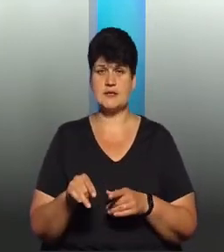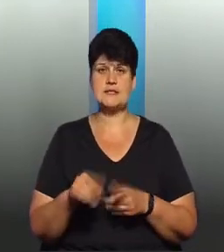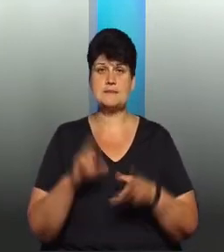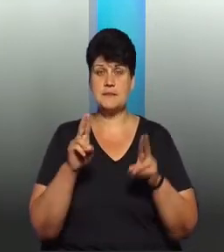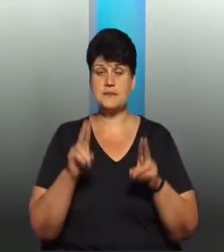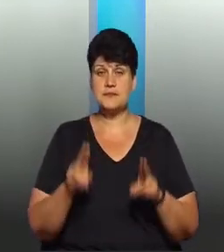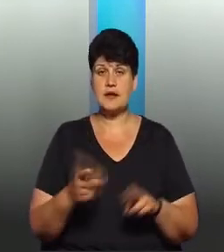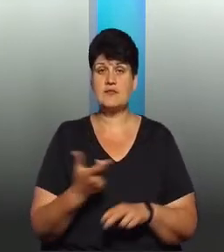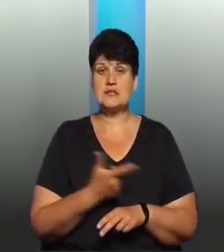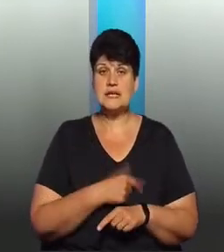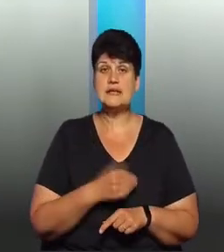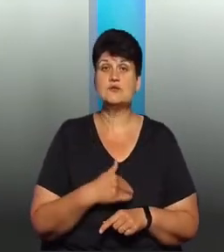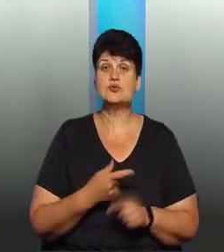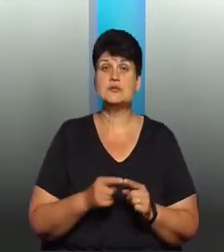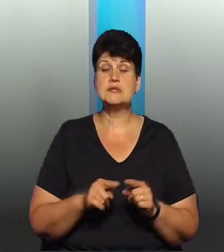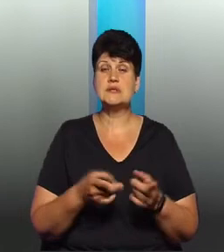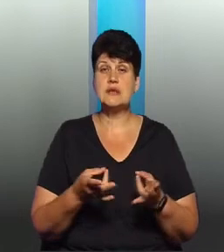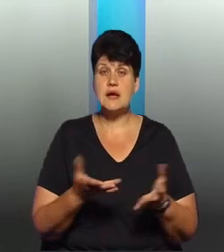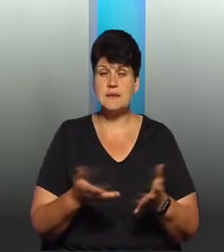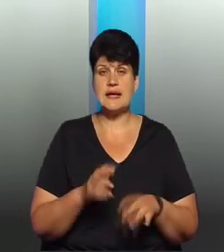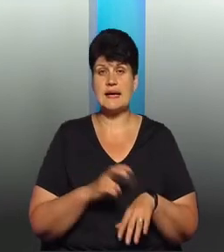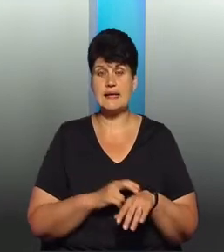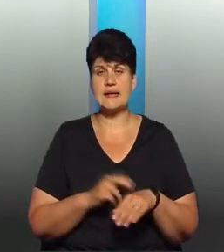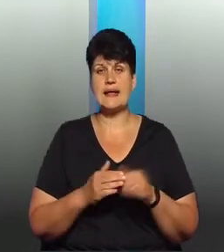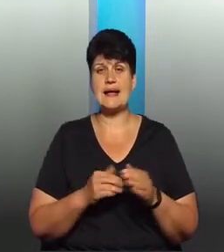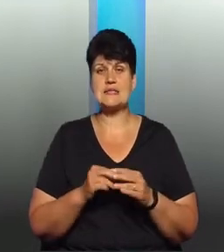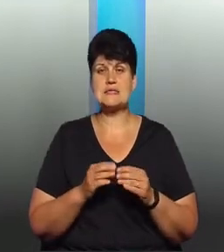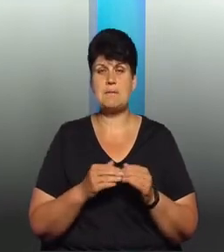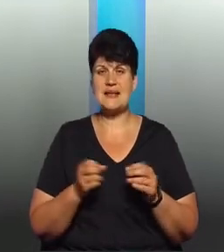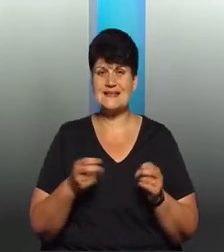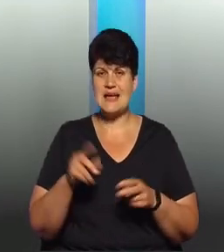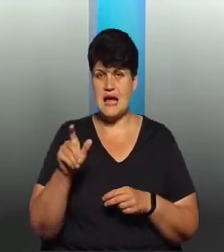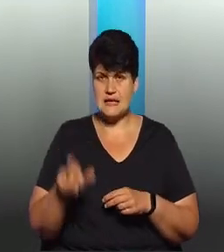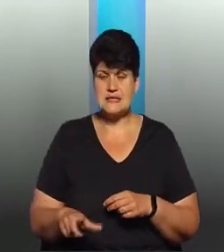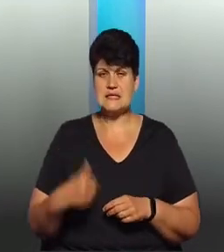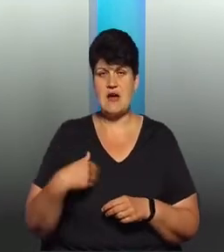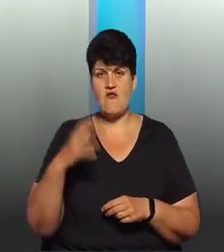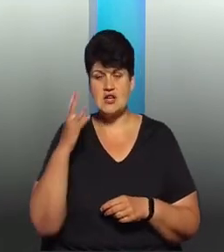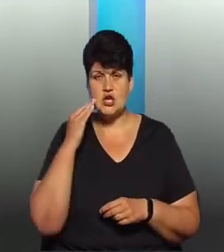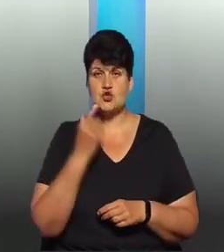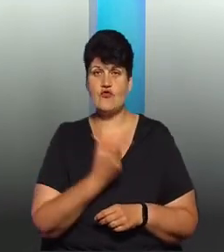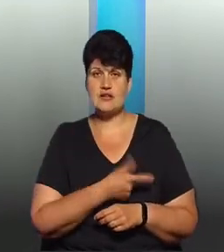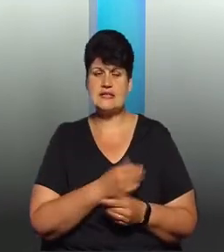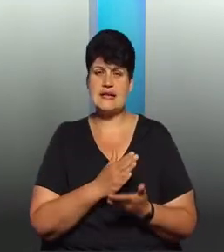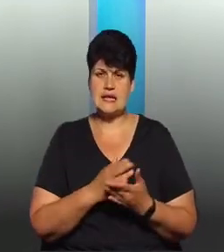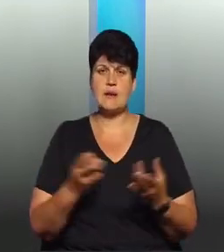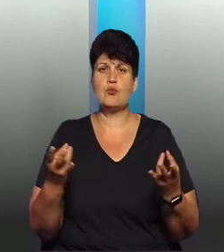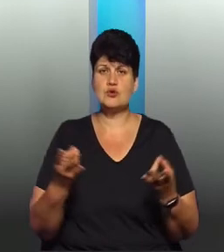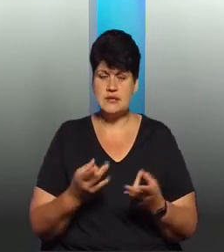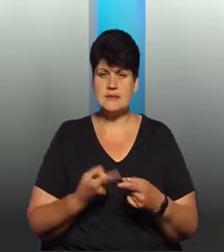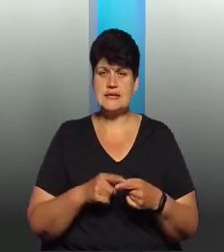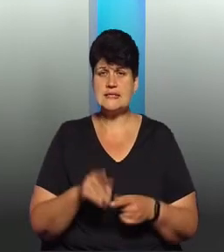І загалом, як лікар, як спеціаліст, я вважаю, що вакцинація, вона є потрібна. потрібна, і це є корисне надбання